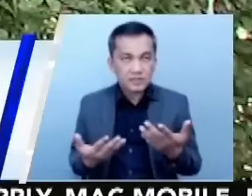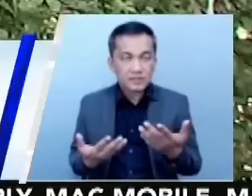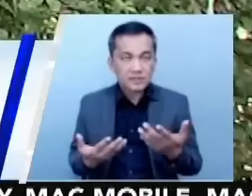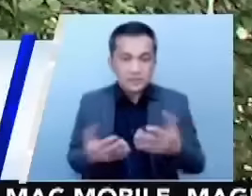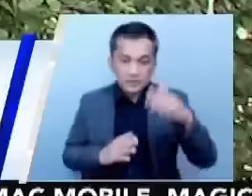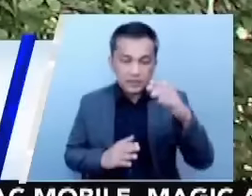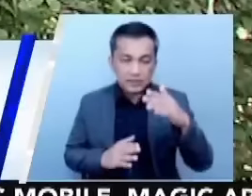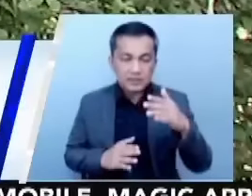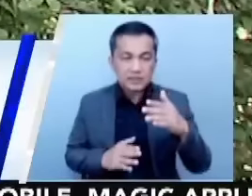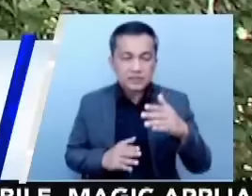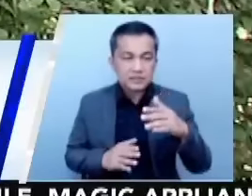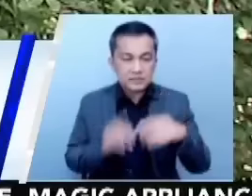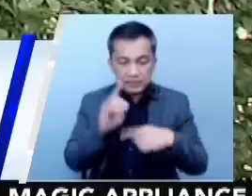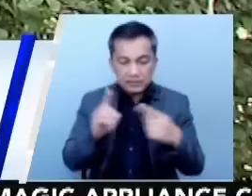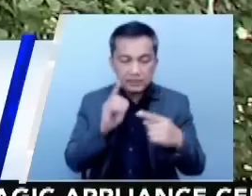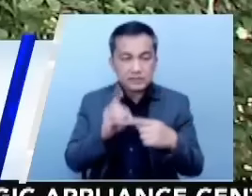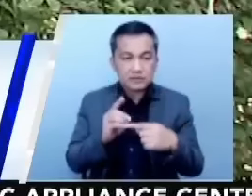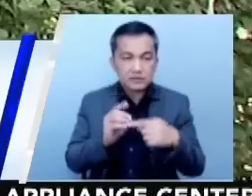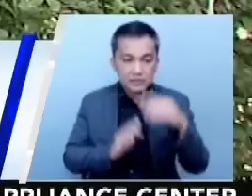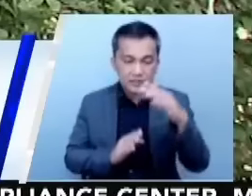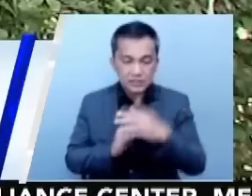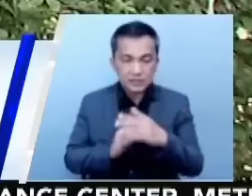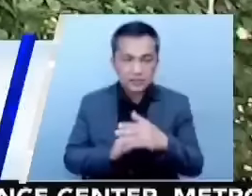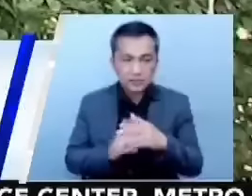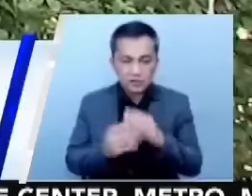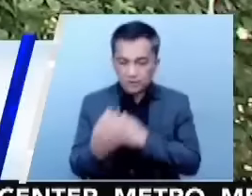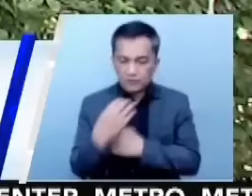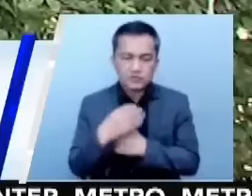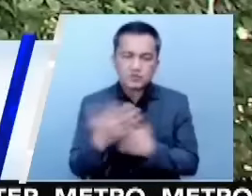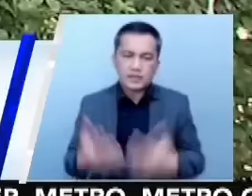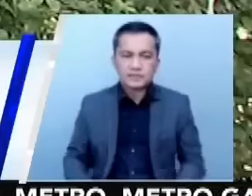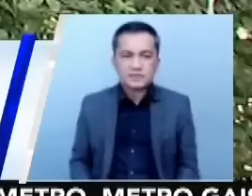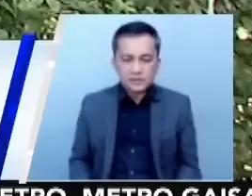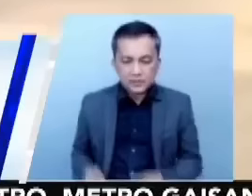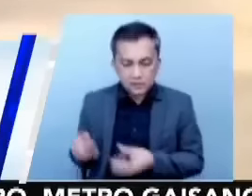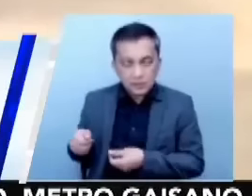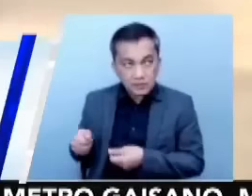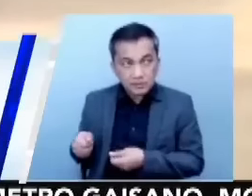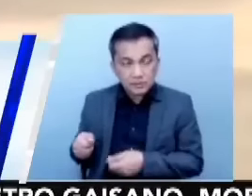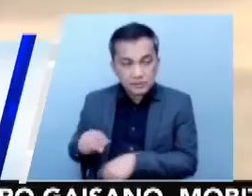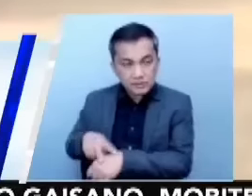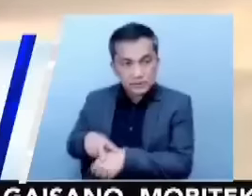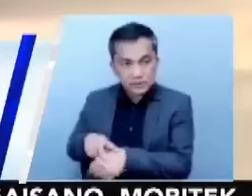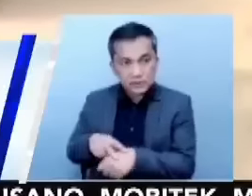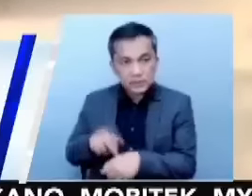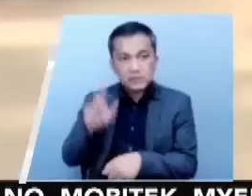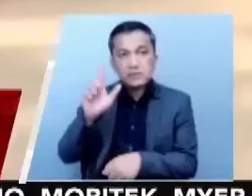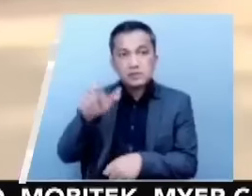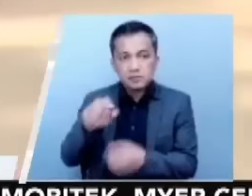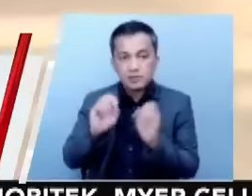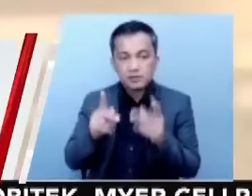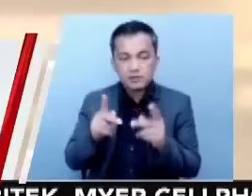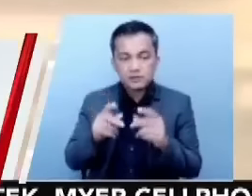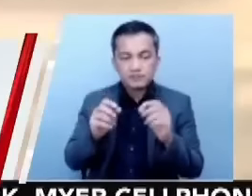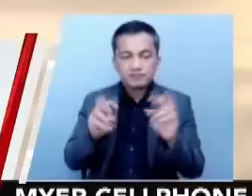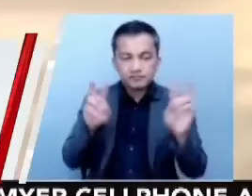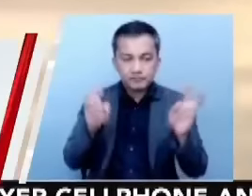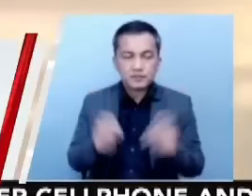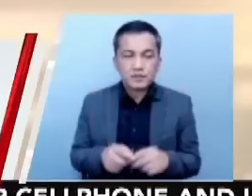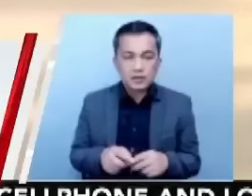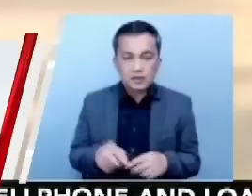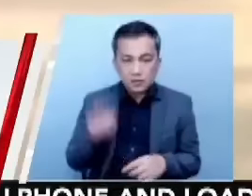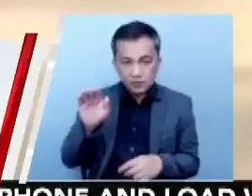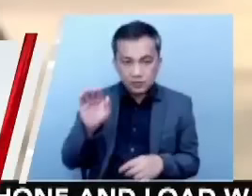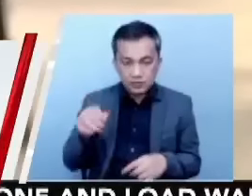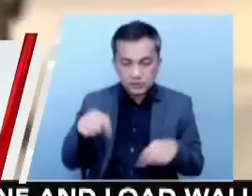po na siguro hawak lang po muna namin. Hanggang sa maging okay siguro yung usapin. Ang petisyon na nakita namin dito sa Mandaluyong City